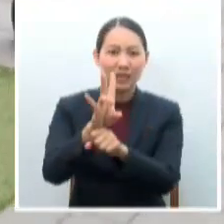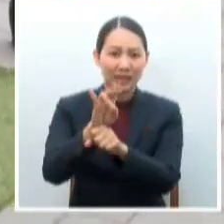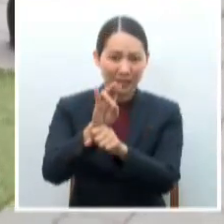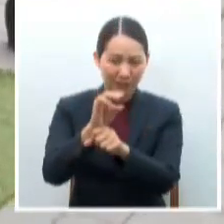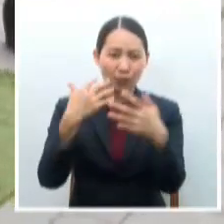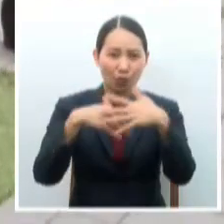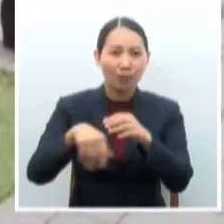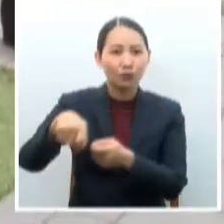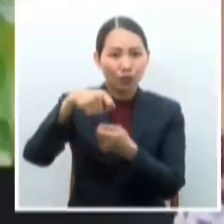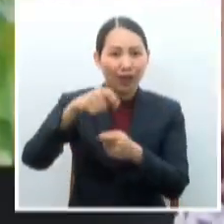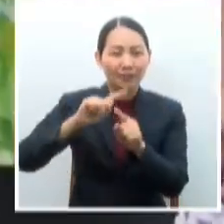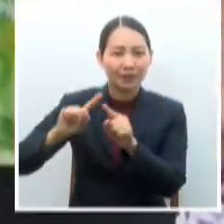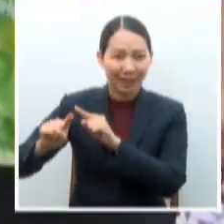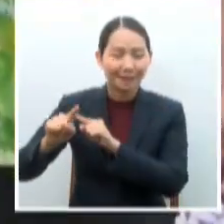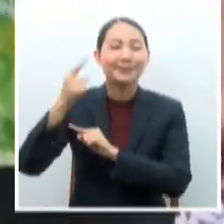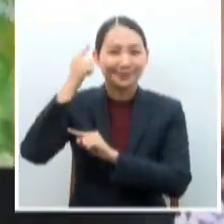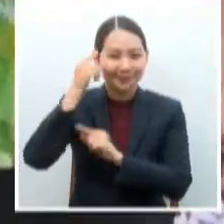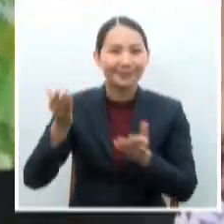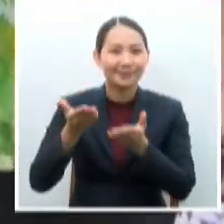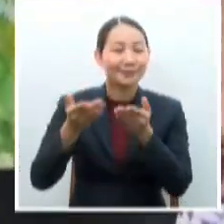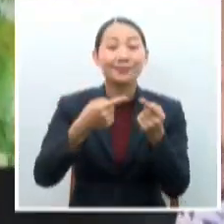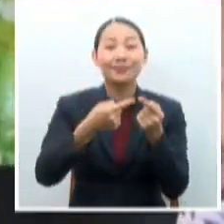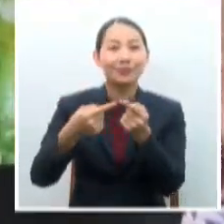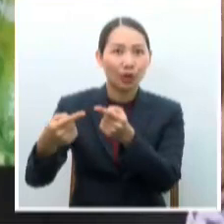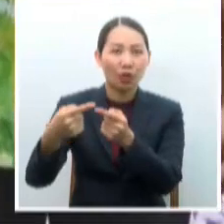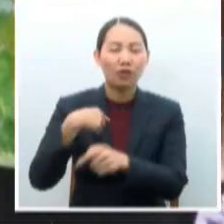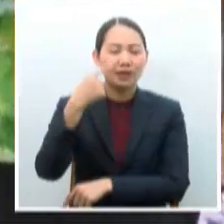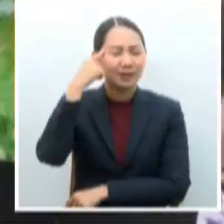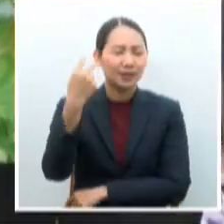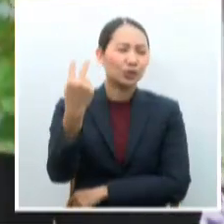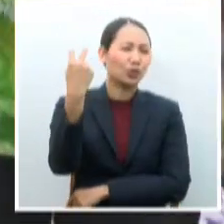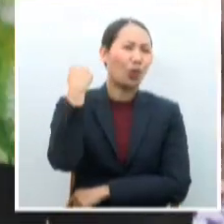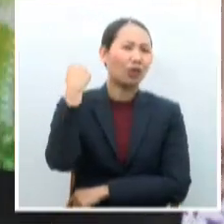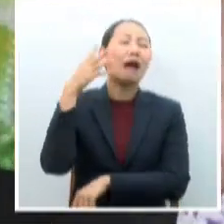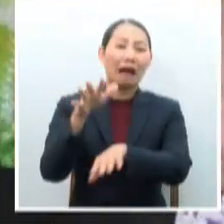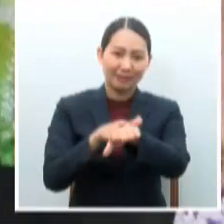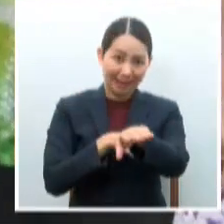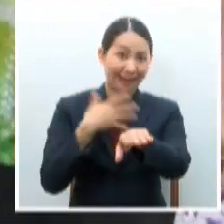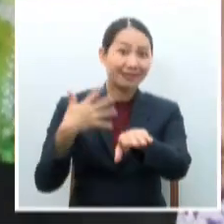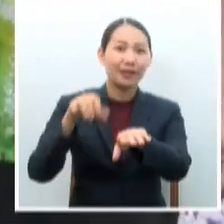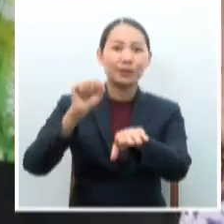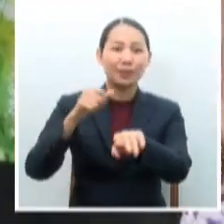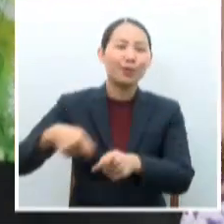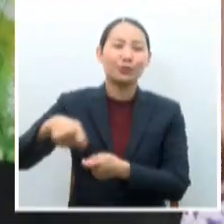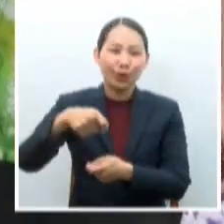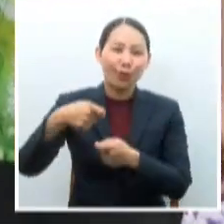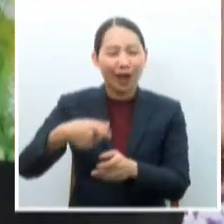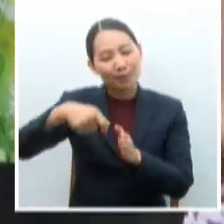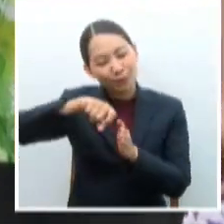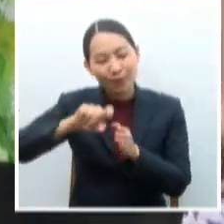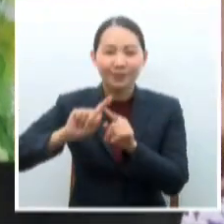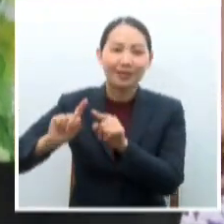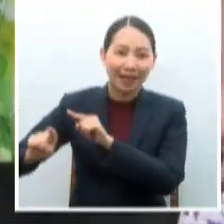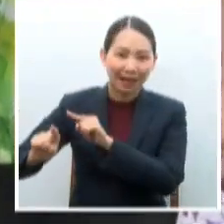จะเดินหน้าต่อไปถังไปมันก็มีมานานแล้วนะครับก็เป็นอยู่ในมือของพวกเราที่อาประเพณีอันดีอัน